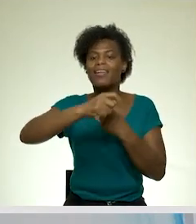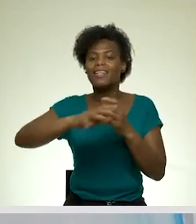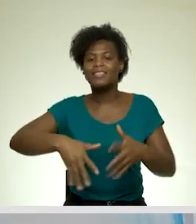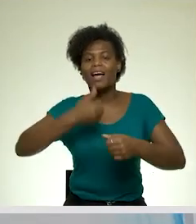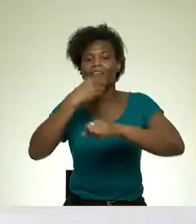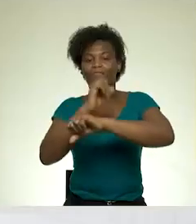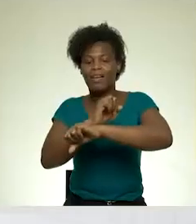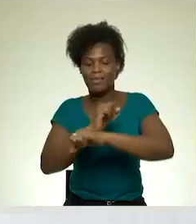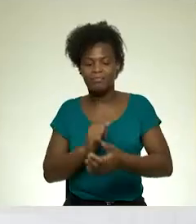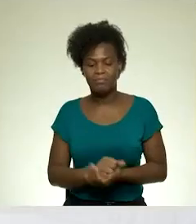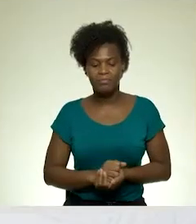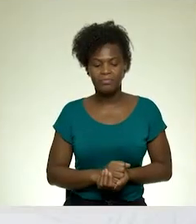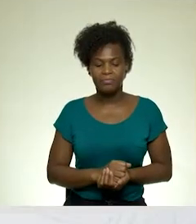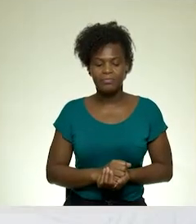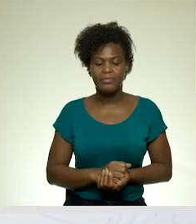Velha.